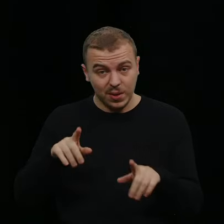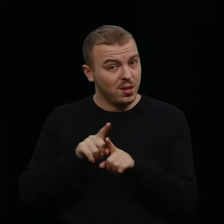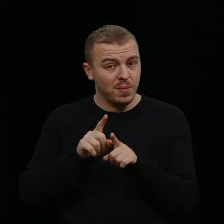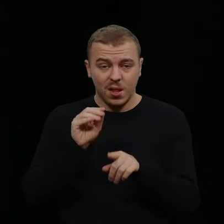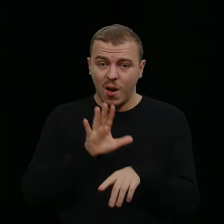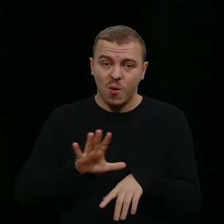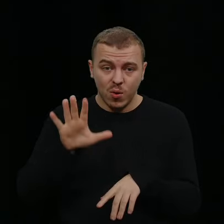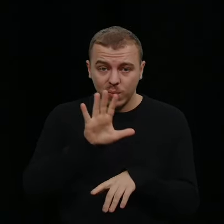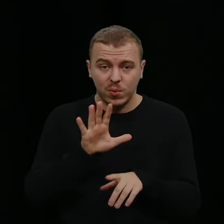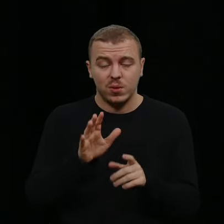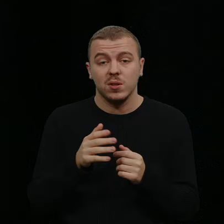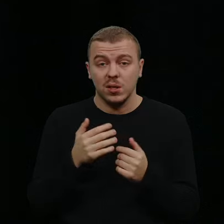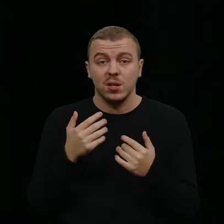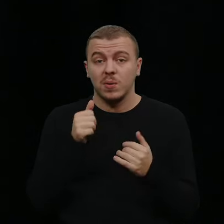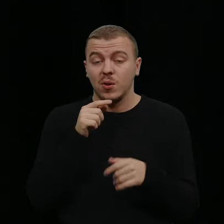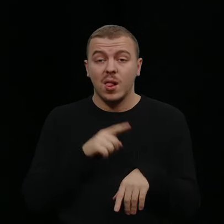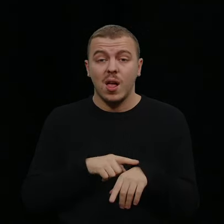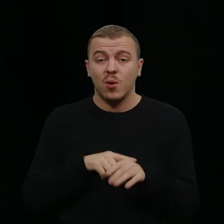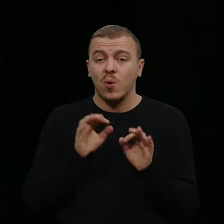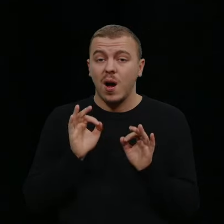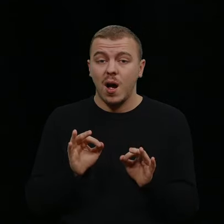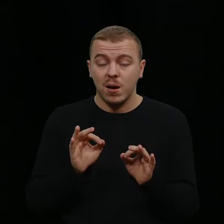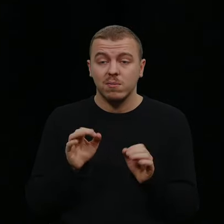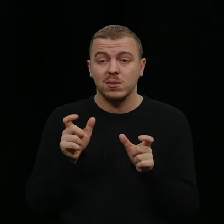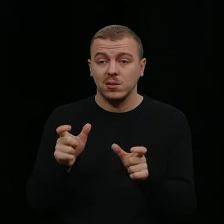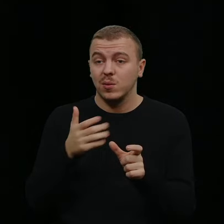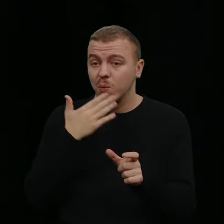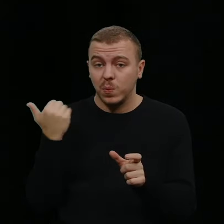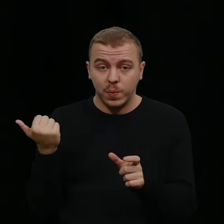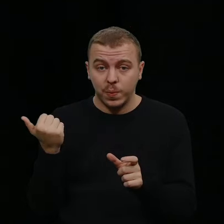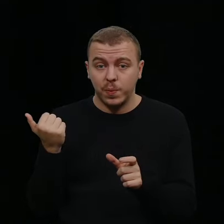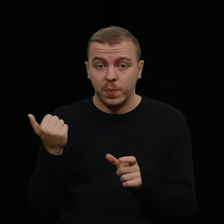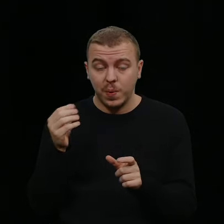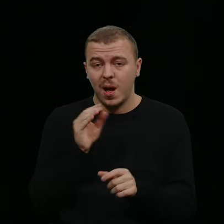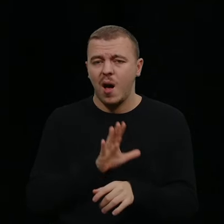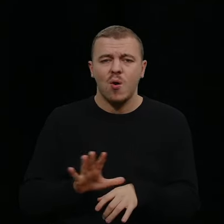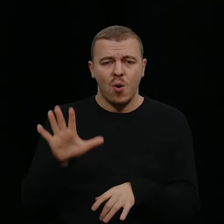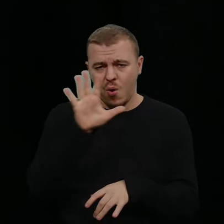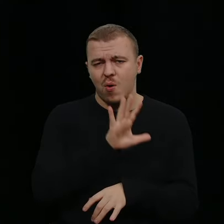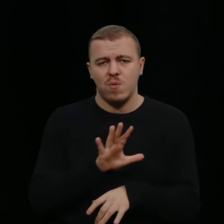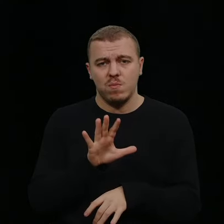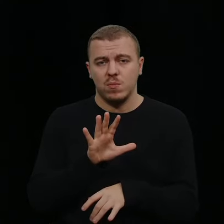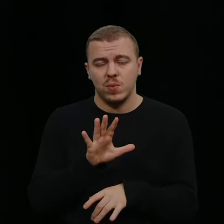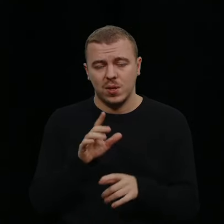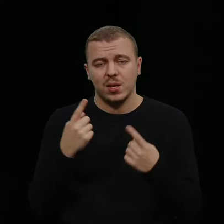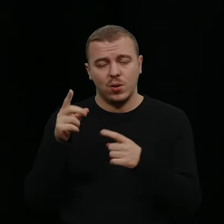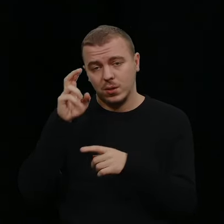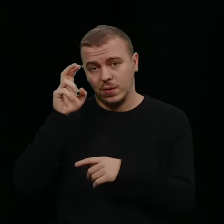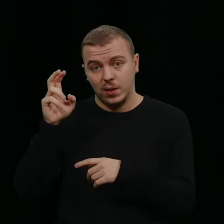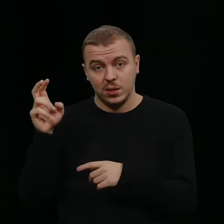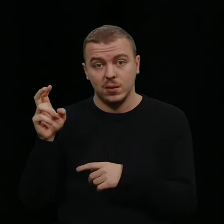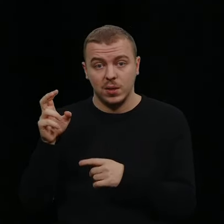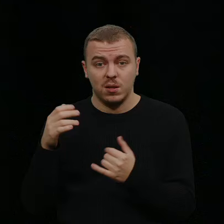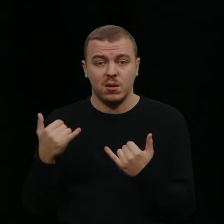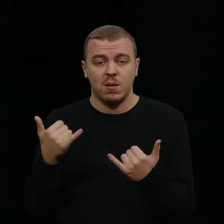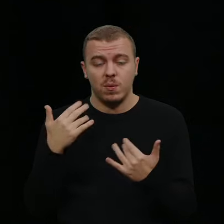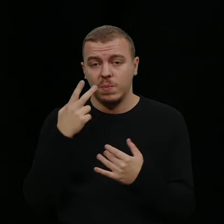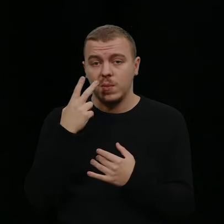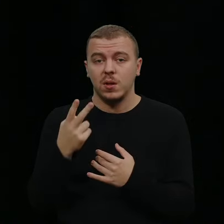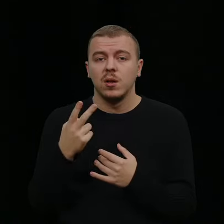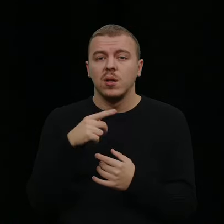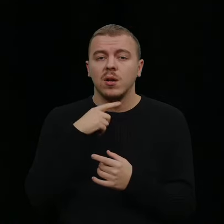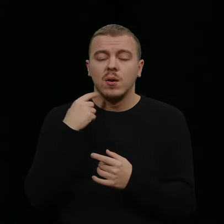visoje Europoje ir laiku nepadaryti veiksmai Europos tam tik kitose šalyse šiandien